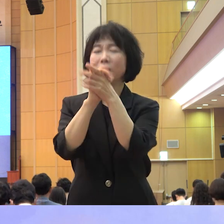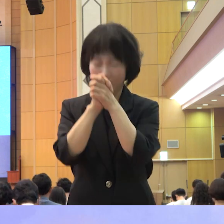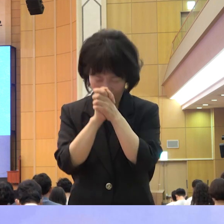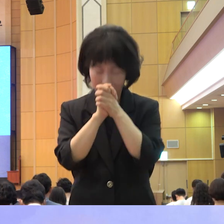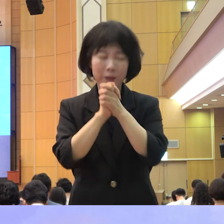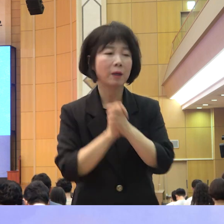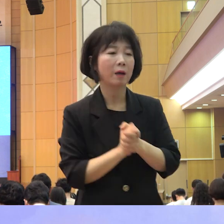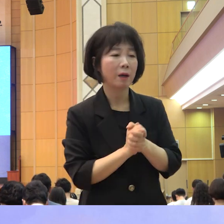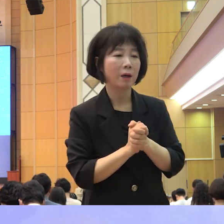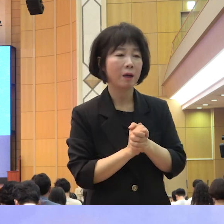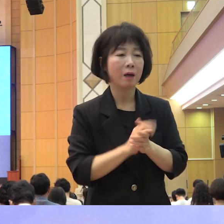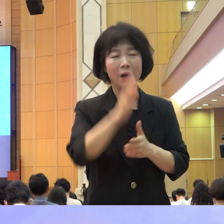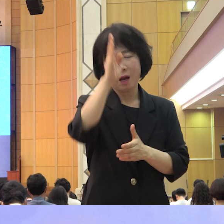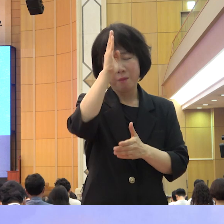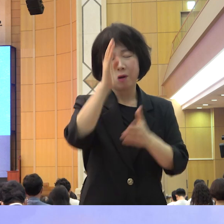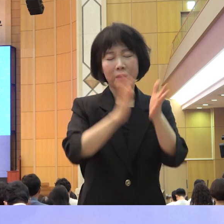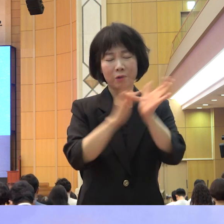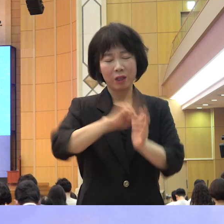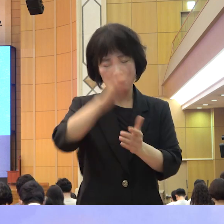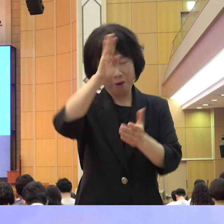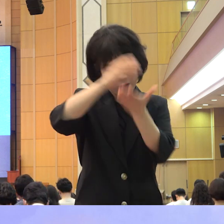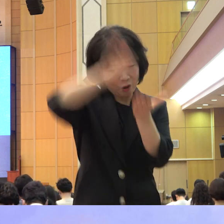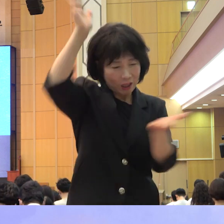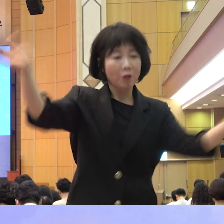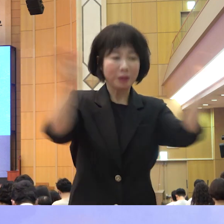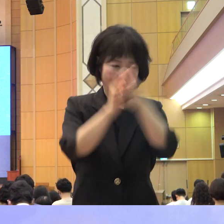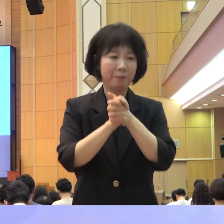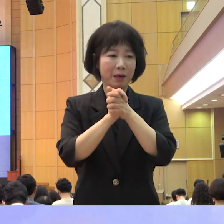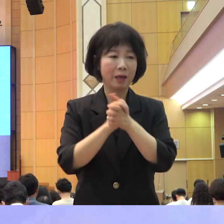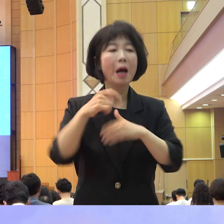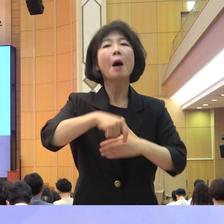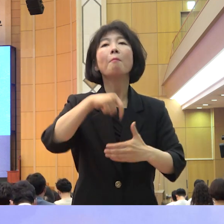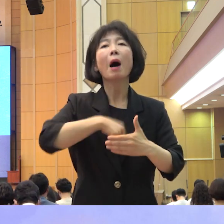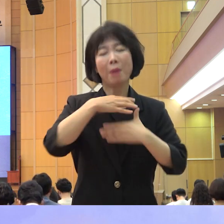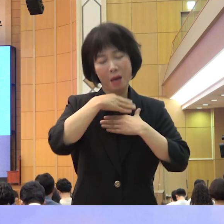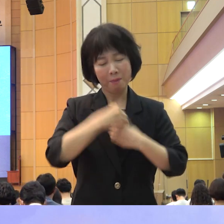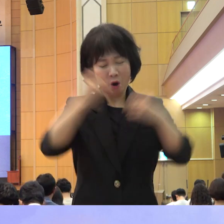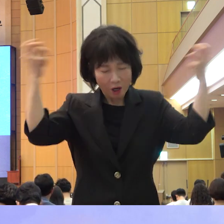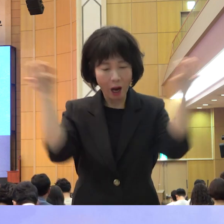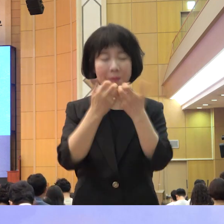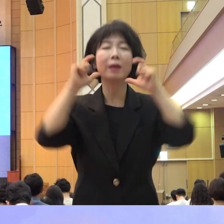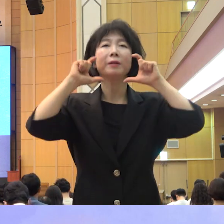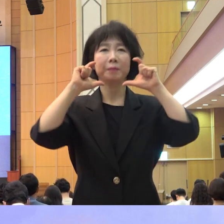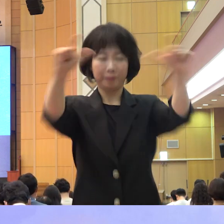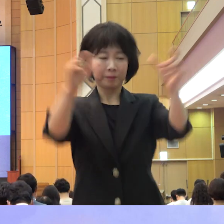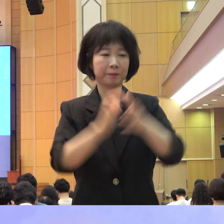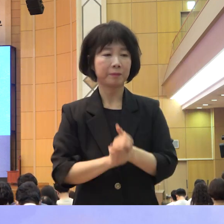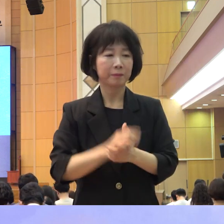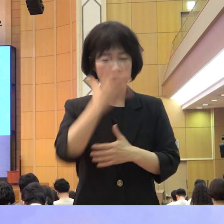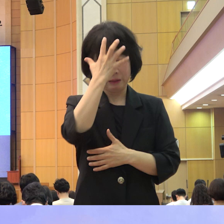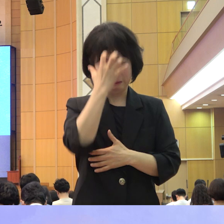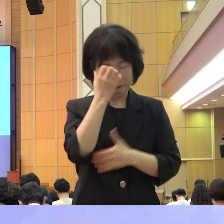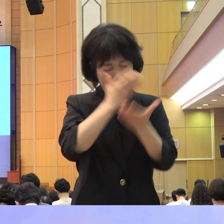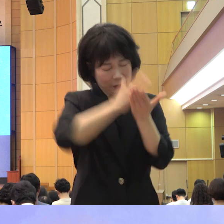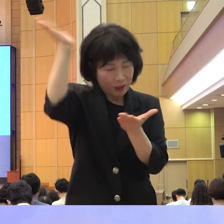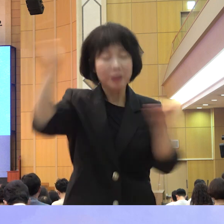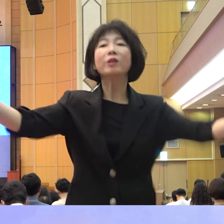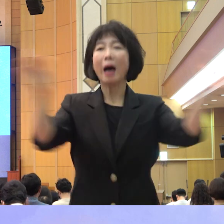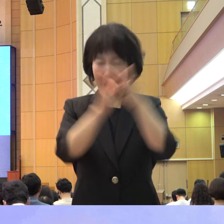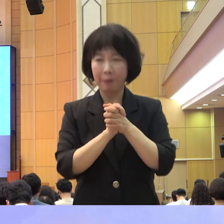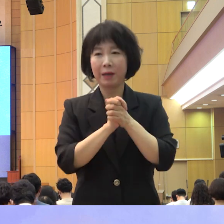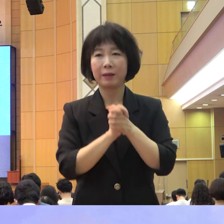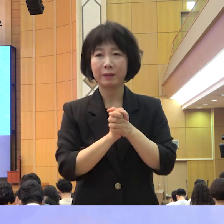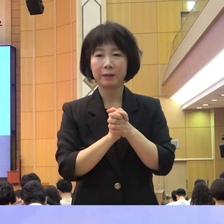주시옵소서. 질병은 떠나갈지어다. 마음의 평안이 넘칠지어다. 우울도